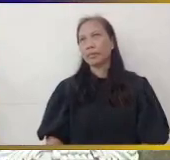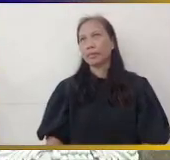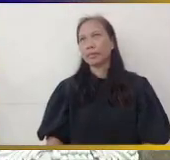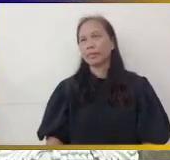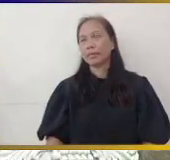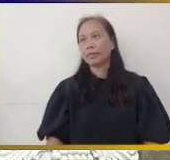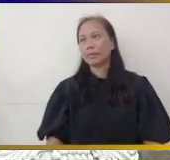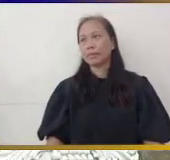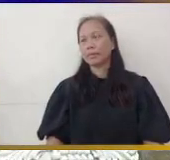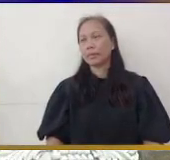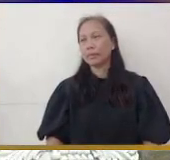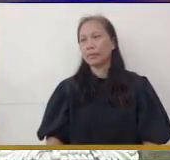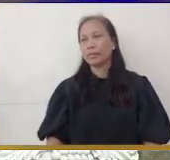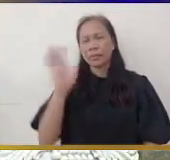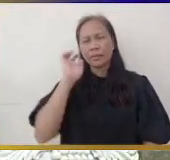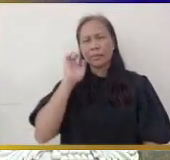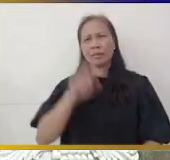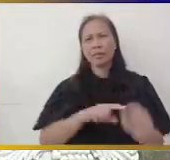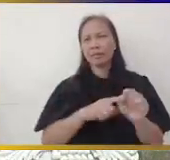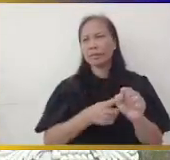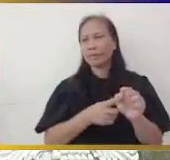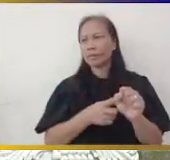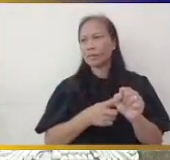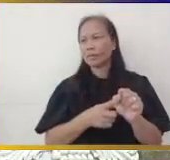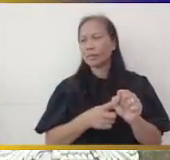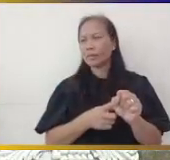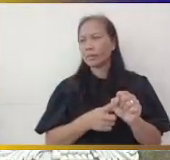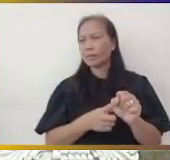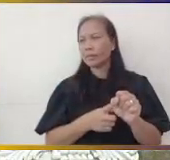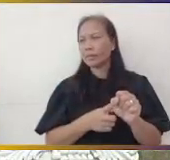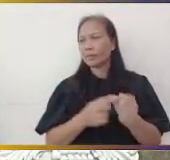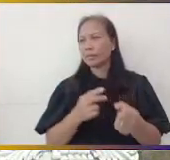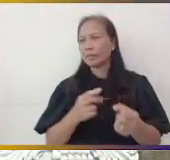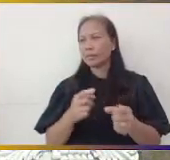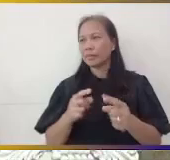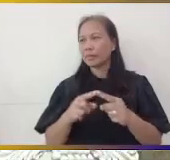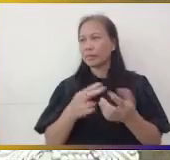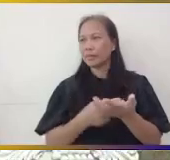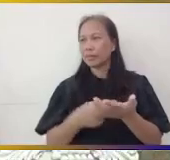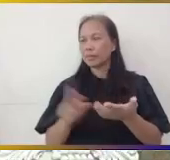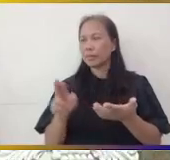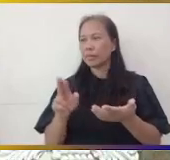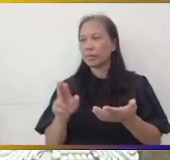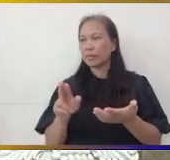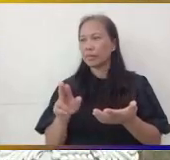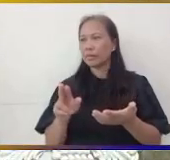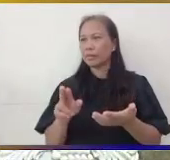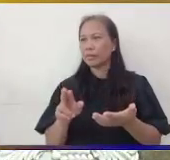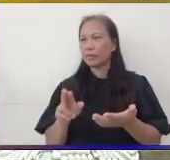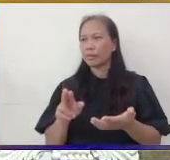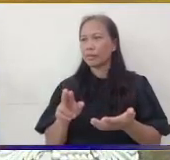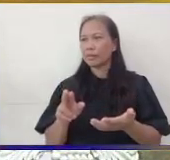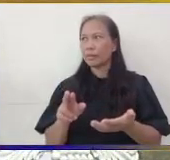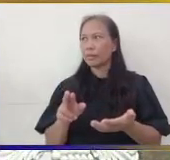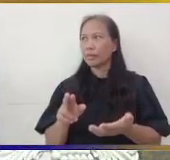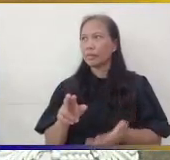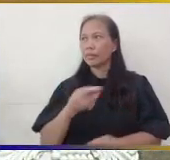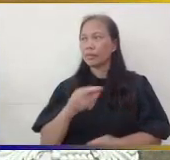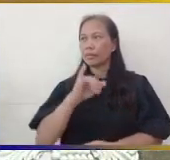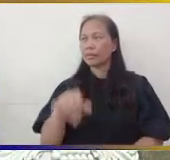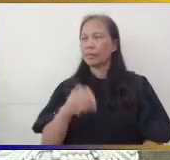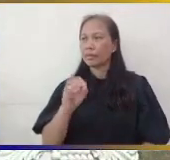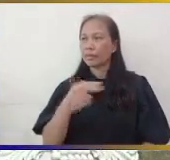John white Cliff talagang siya yung gumawa ng paraan para usin si John white Cliff dahil sa kanyang opposition against